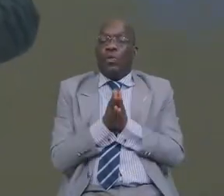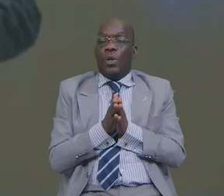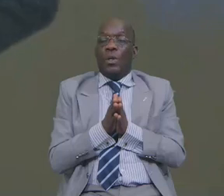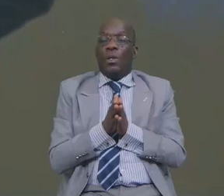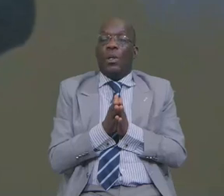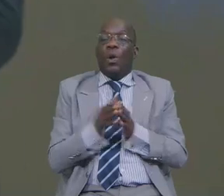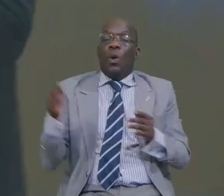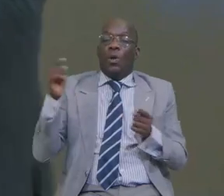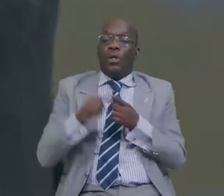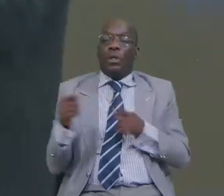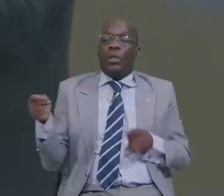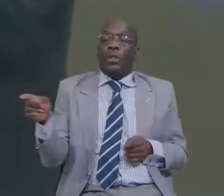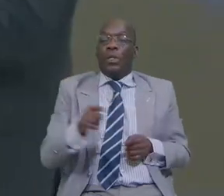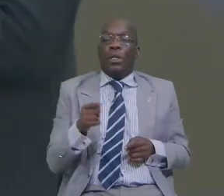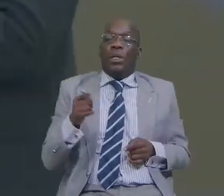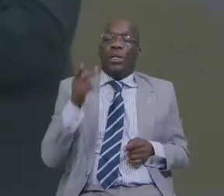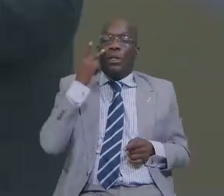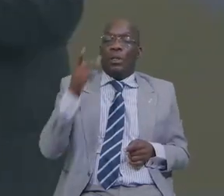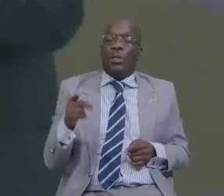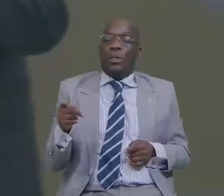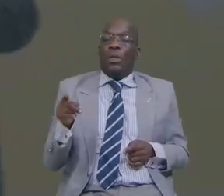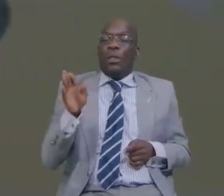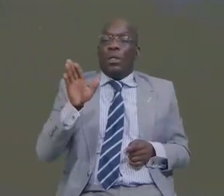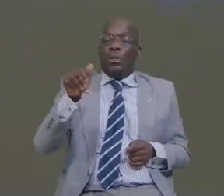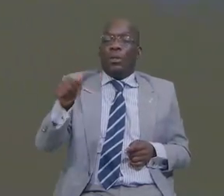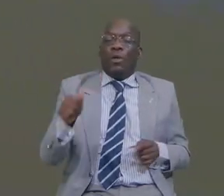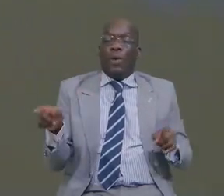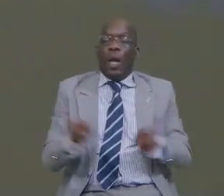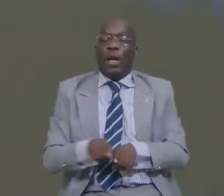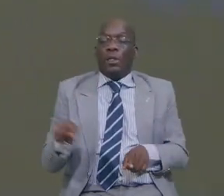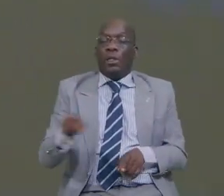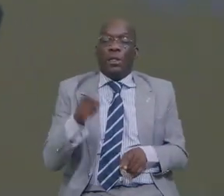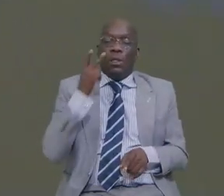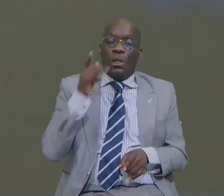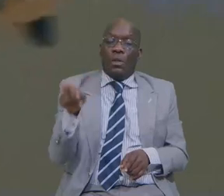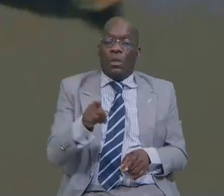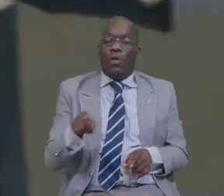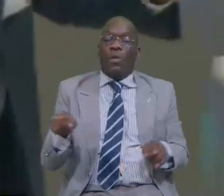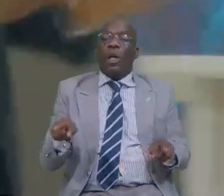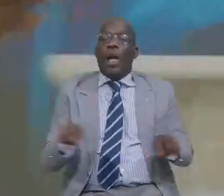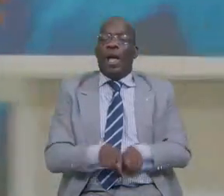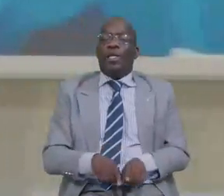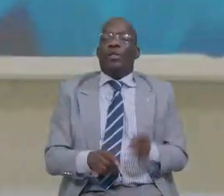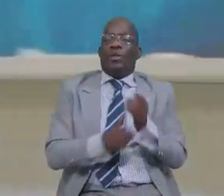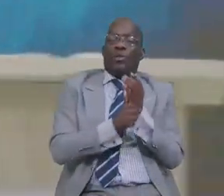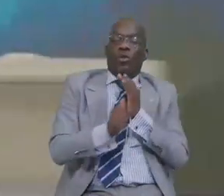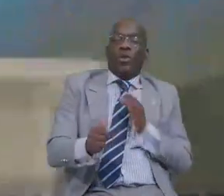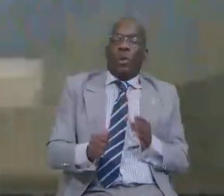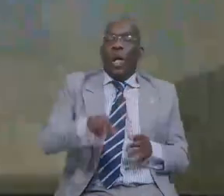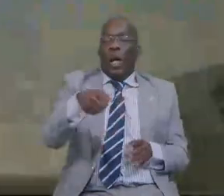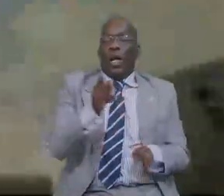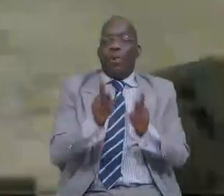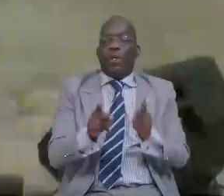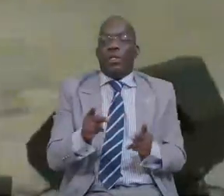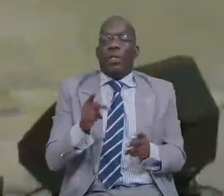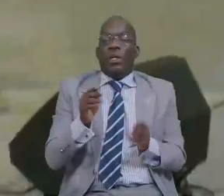Jusqu'à ce qu'ils se voient comme des spécialistes. Non, Il ne veut pas que tu sois spécialiste.